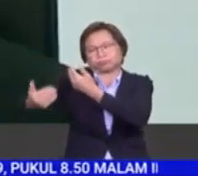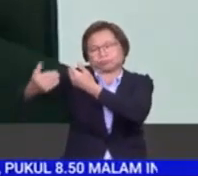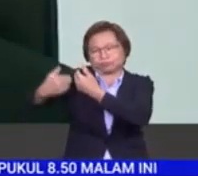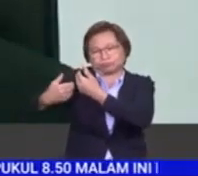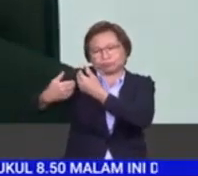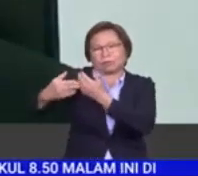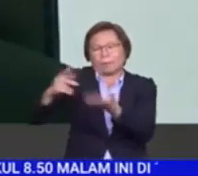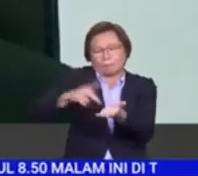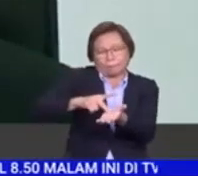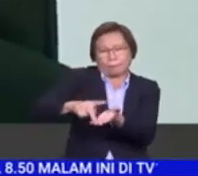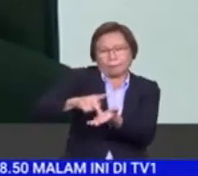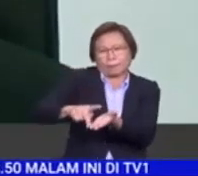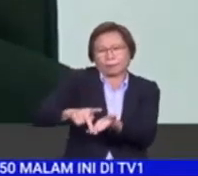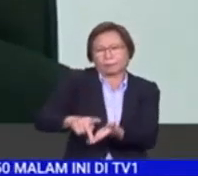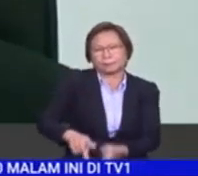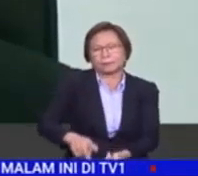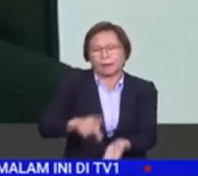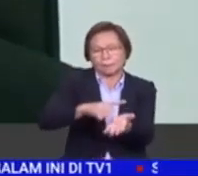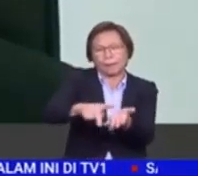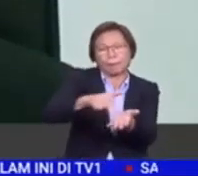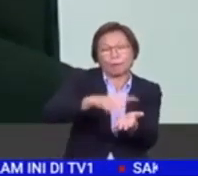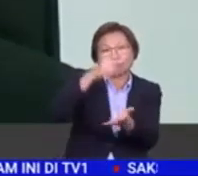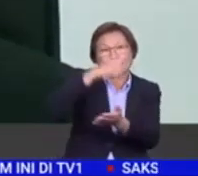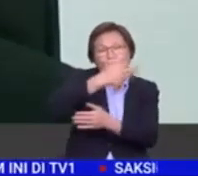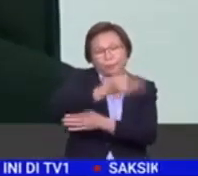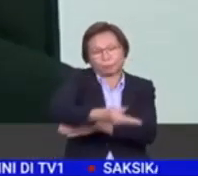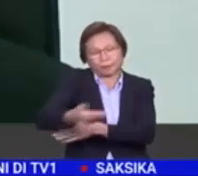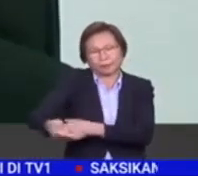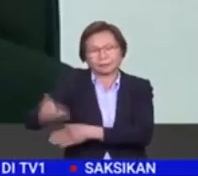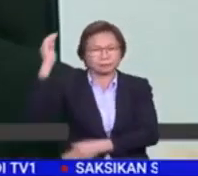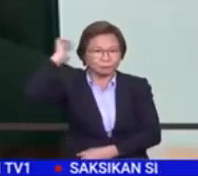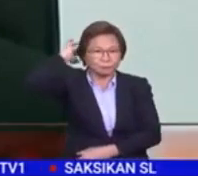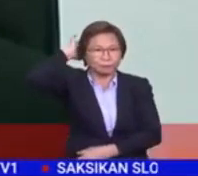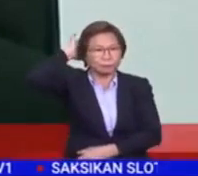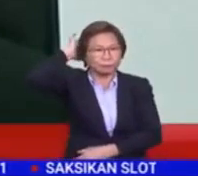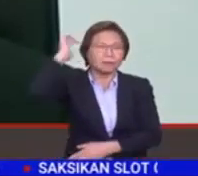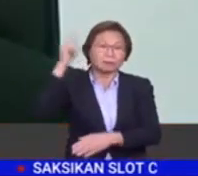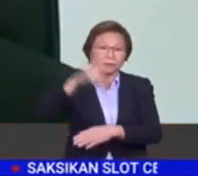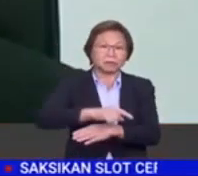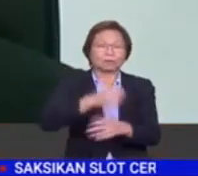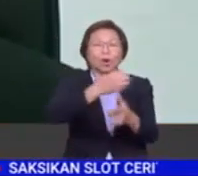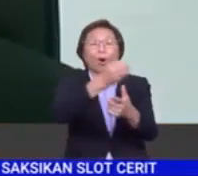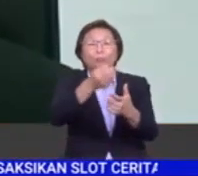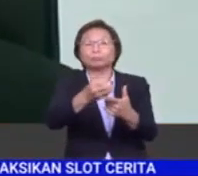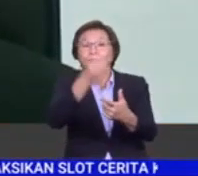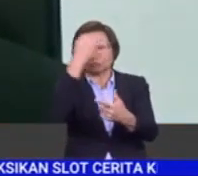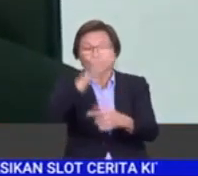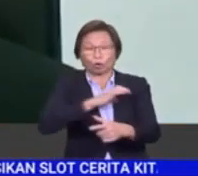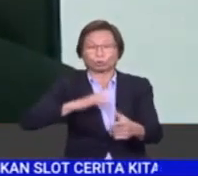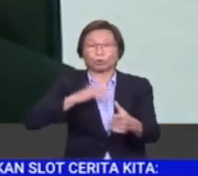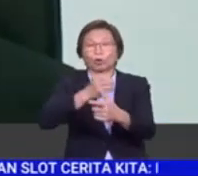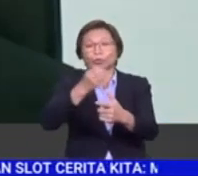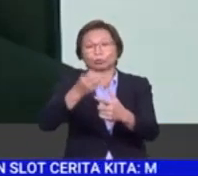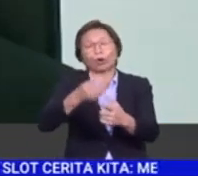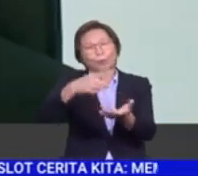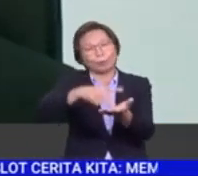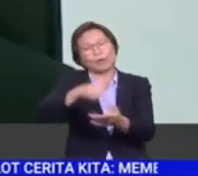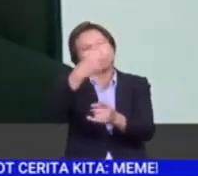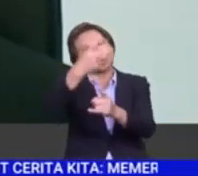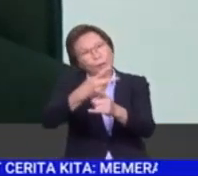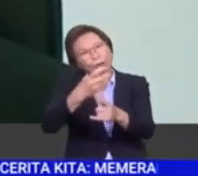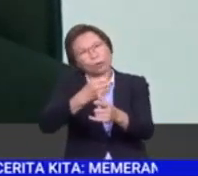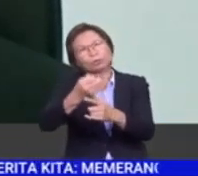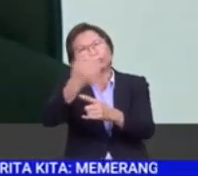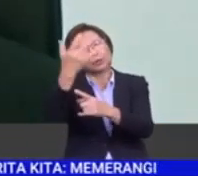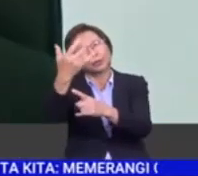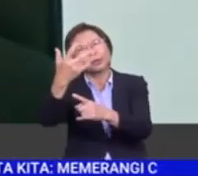in paying for their high-ticket items. Yeah? This gives the consumer an option to pay for 2 months, 3 months, and